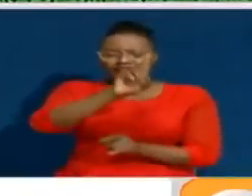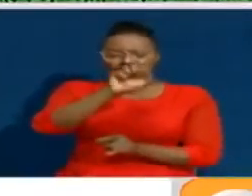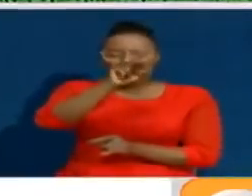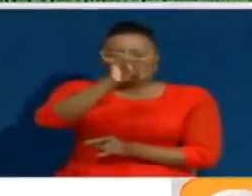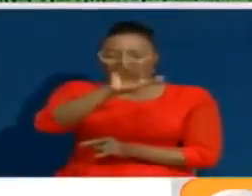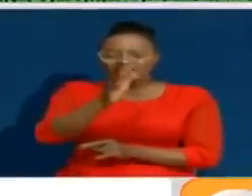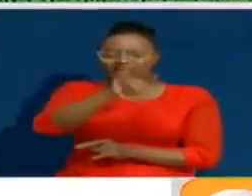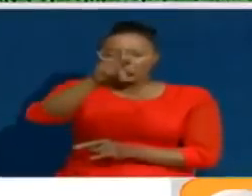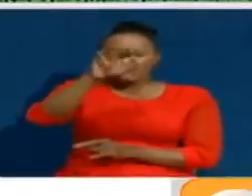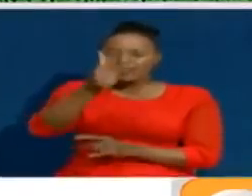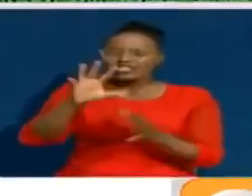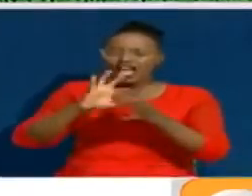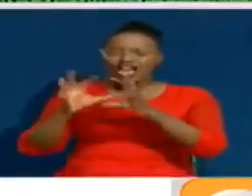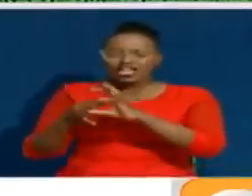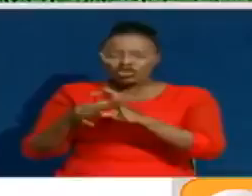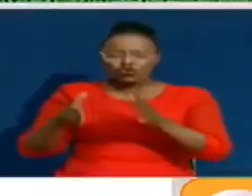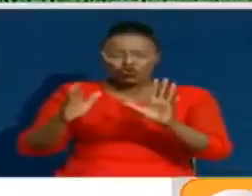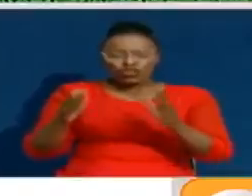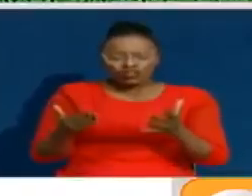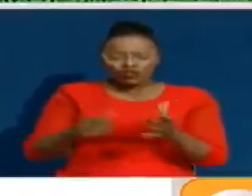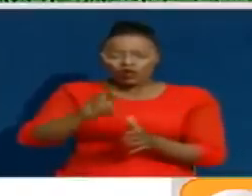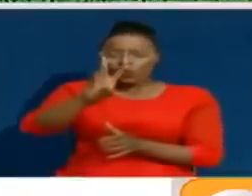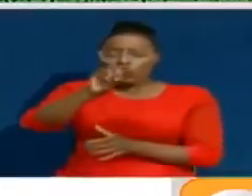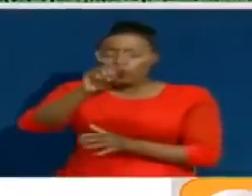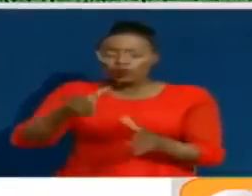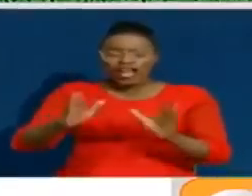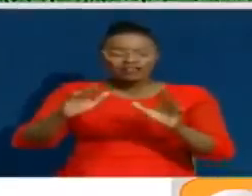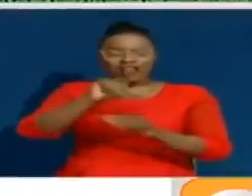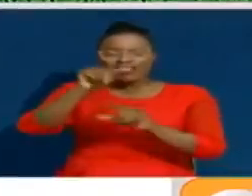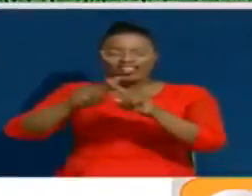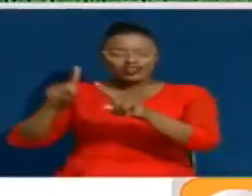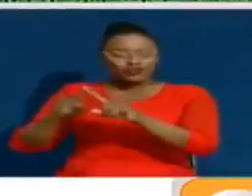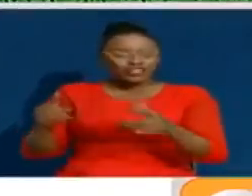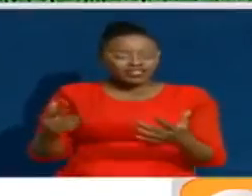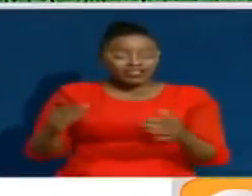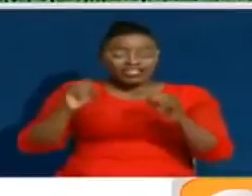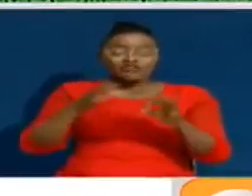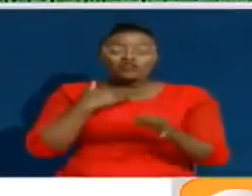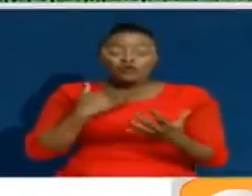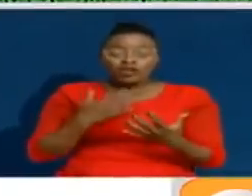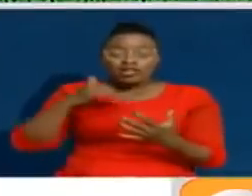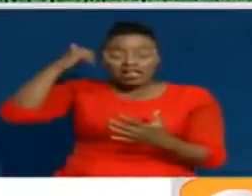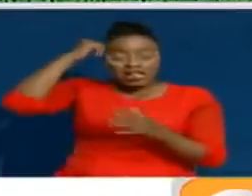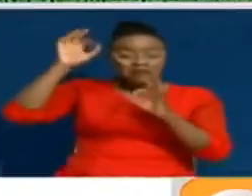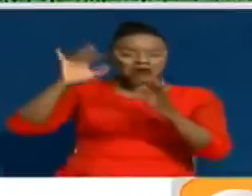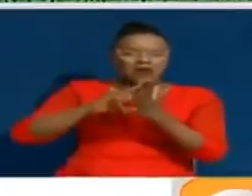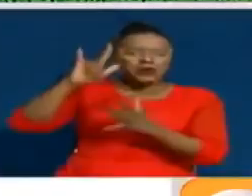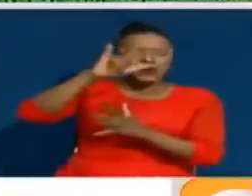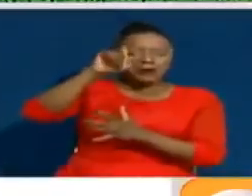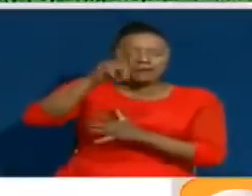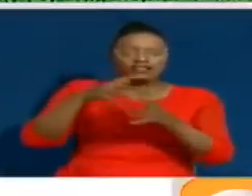Street, Ring Road, Wood Avenue na kadhalika. Tukitaka masomo mazuri,